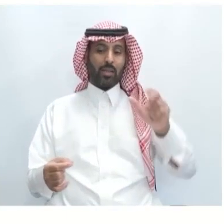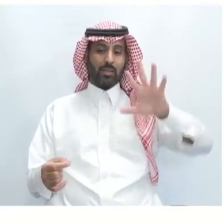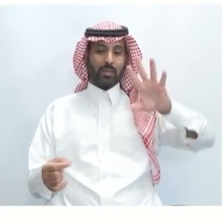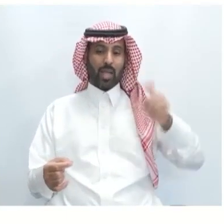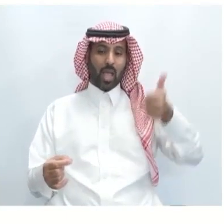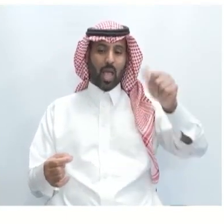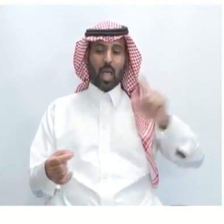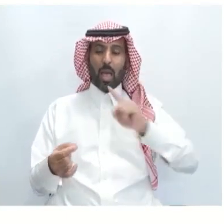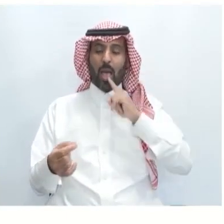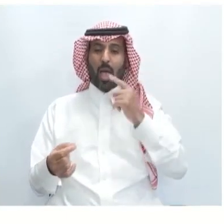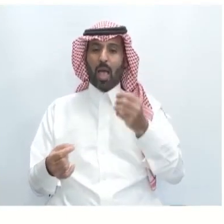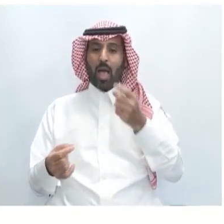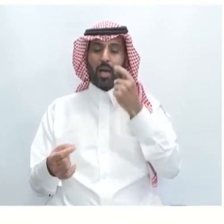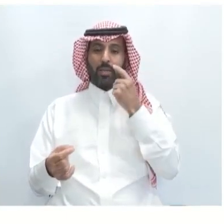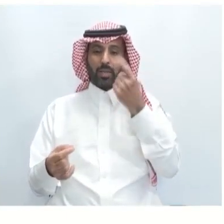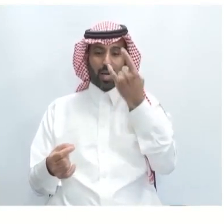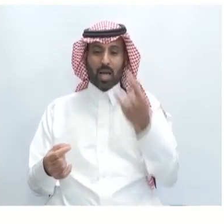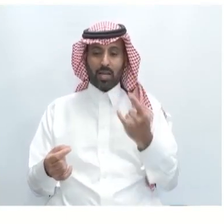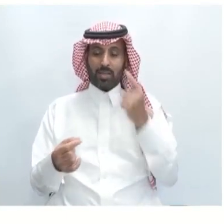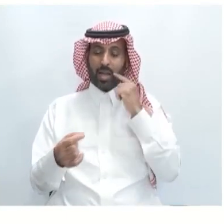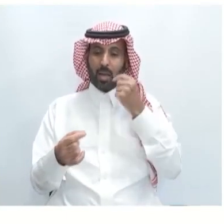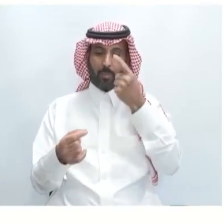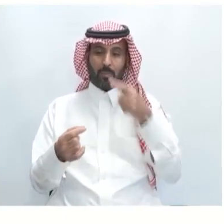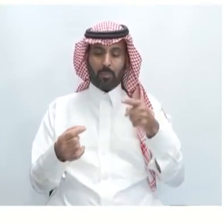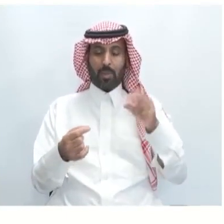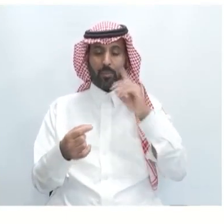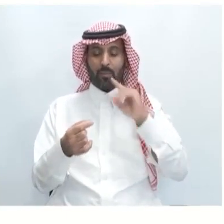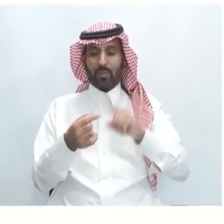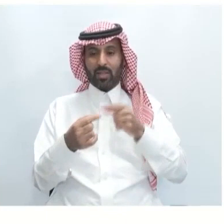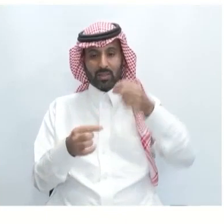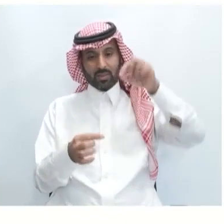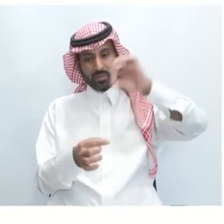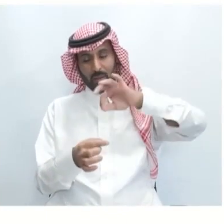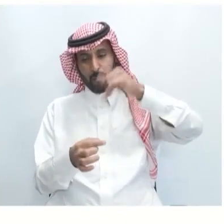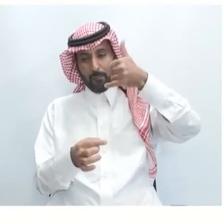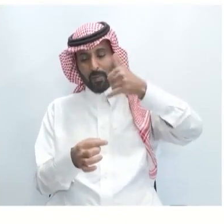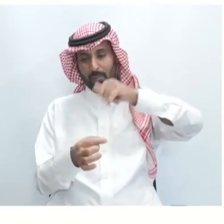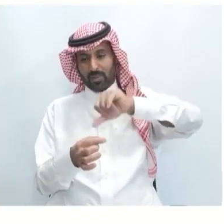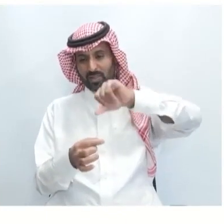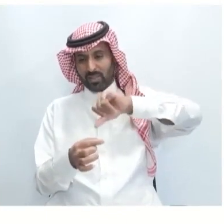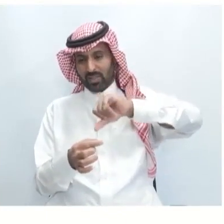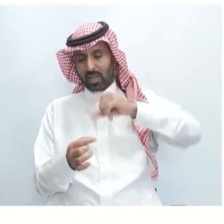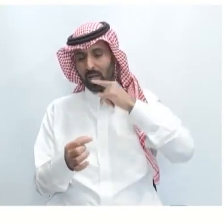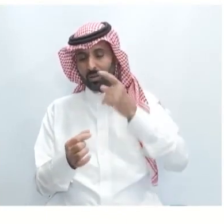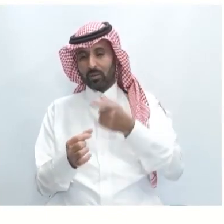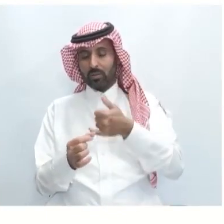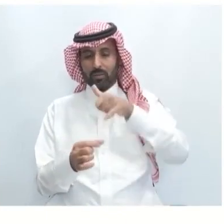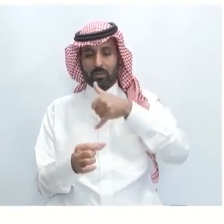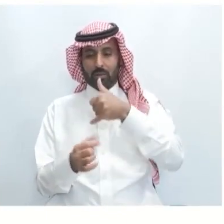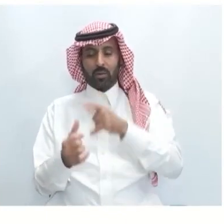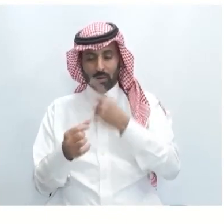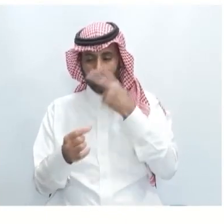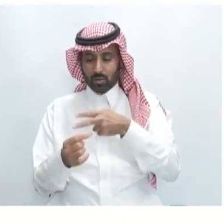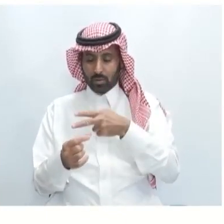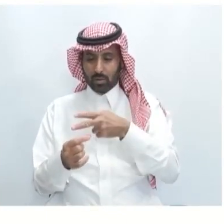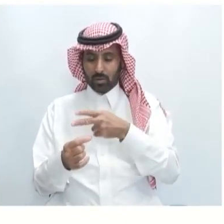الجيلاتين 10% وبضع قطرات من معلق العسل في الماء في هذه الصوره ستشاهد ماذا سيحدث من النتائج و